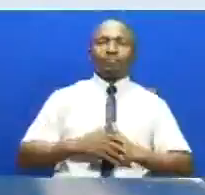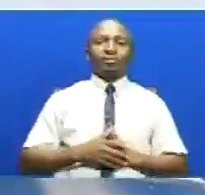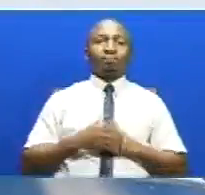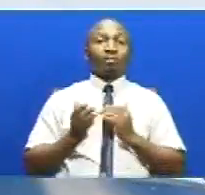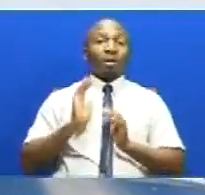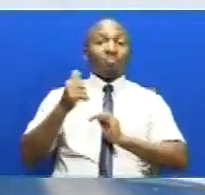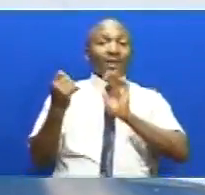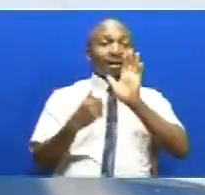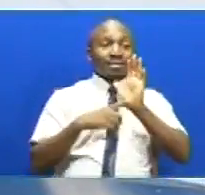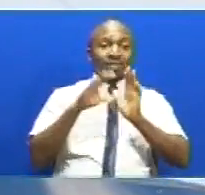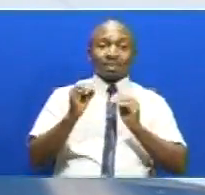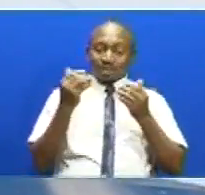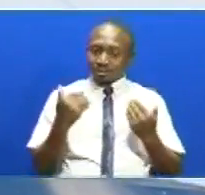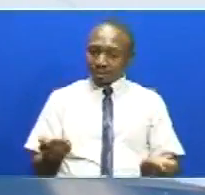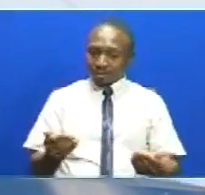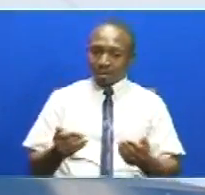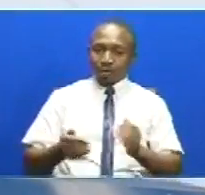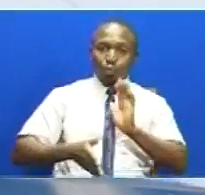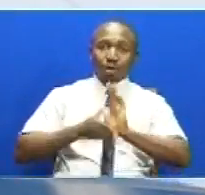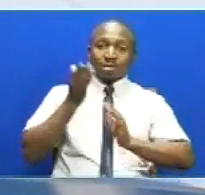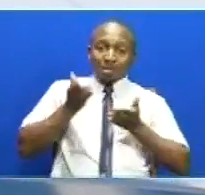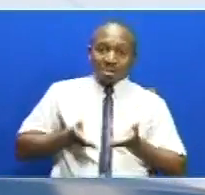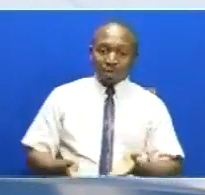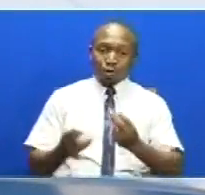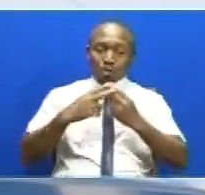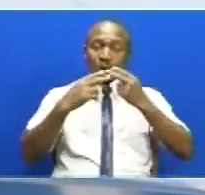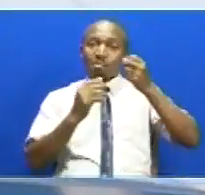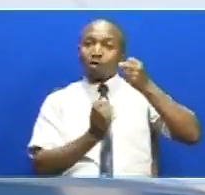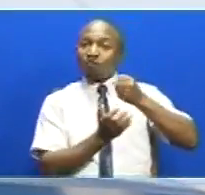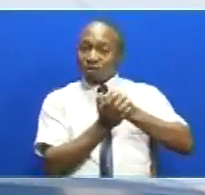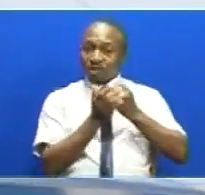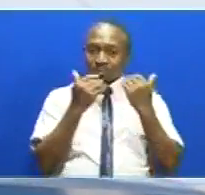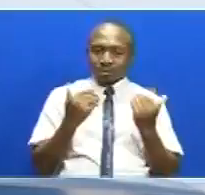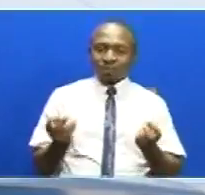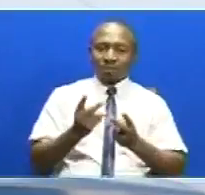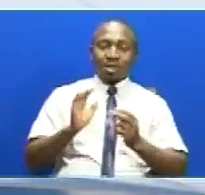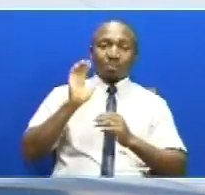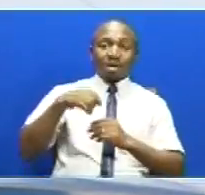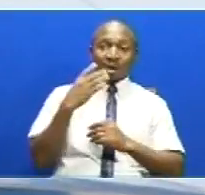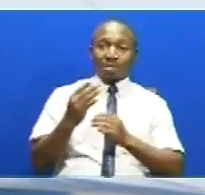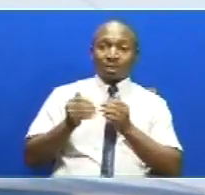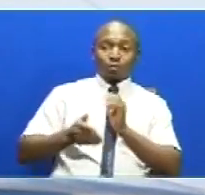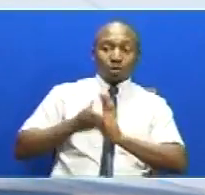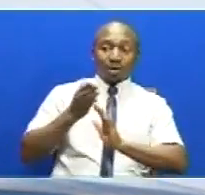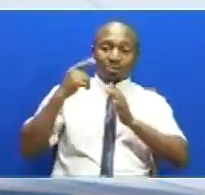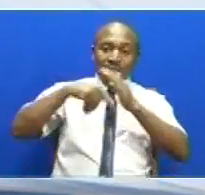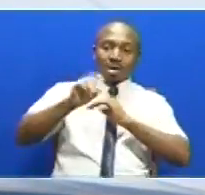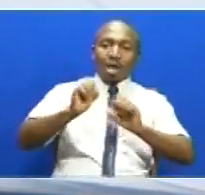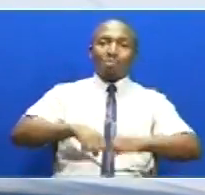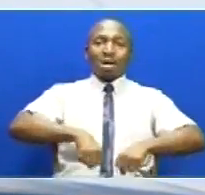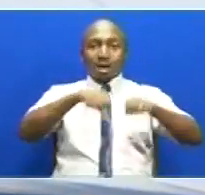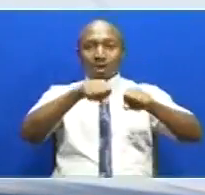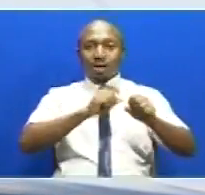Miaka 60 sasa tangu kuzaliwa kwa Rais Dr. John Magufuli, na pia ni miaka 4 tangu aingie madarakani